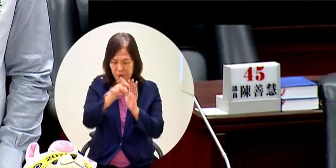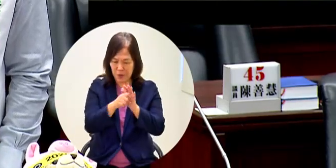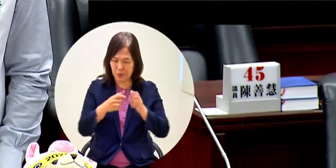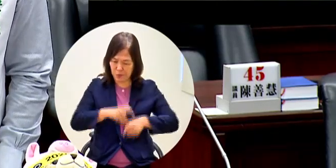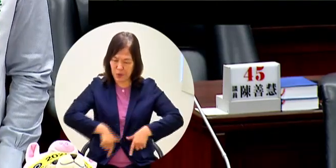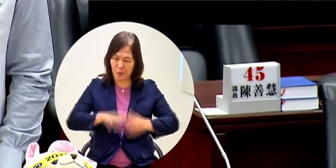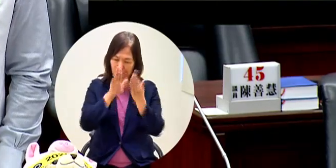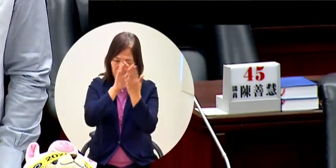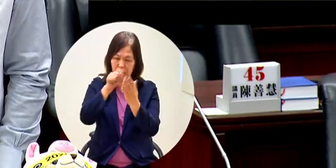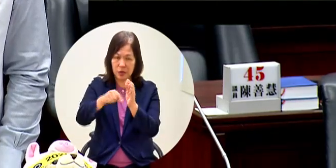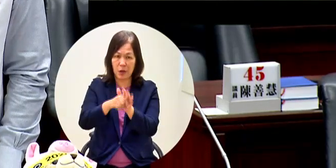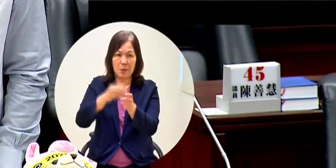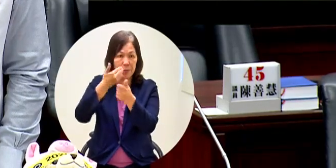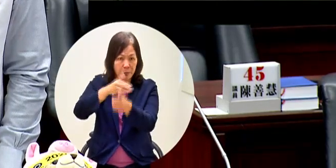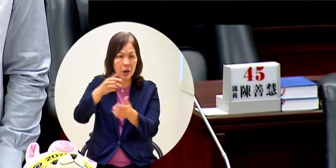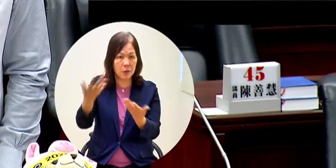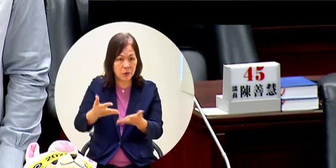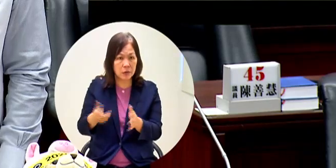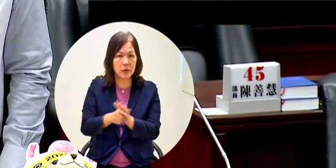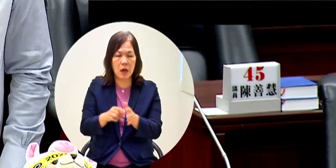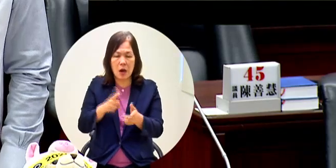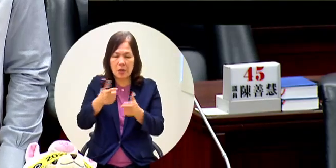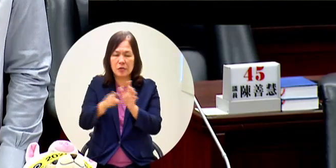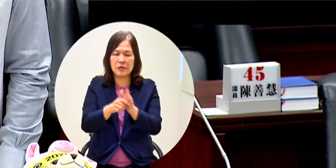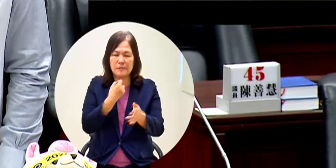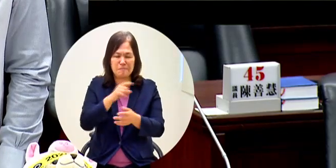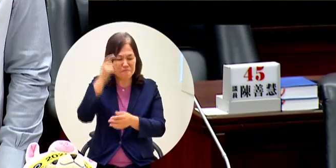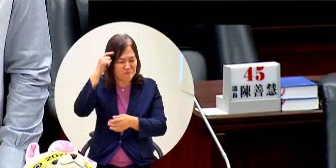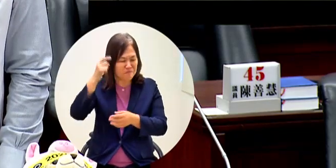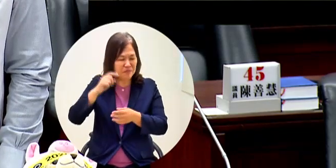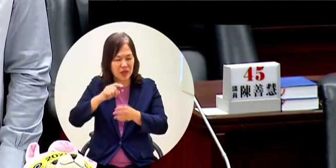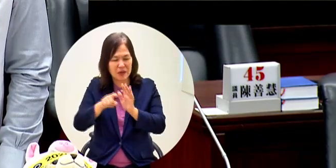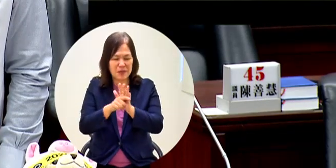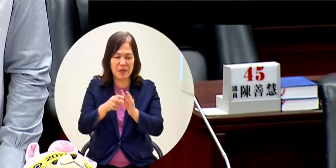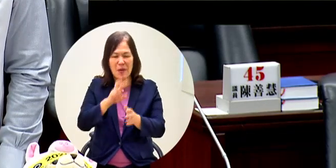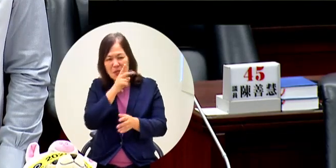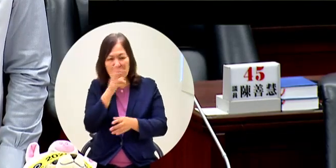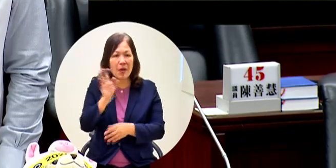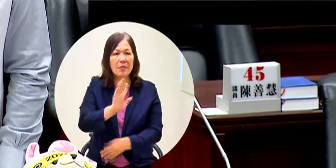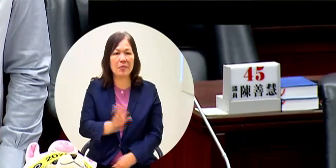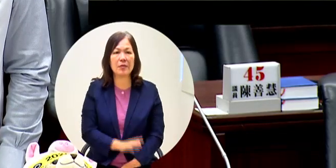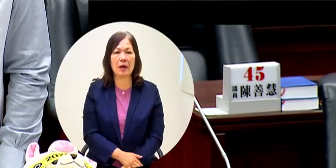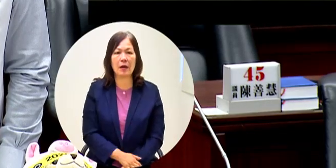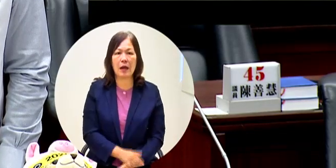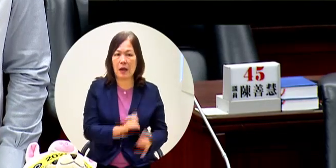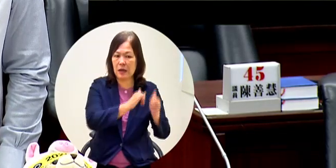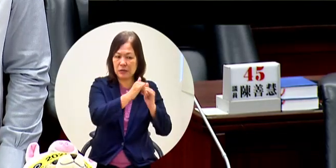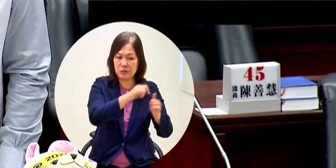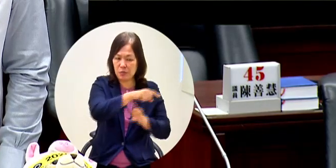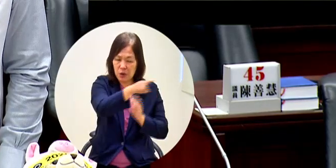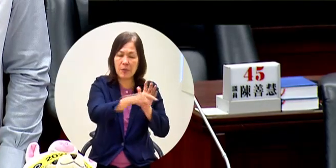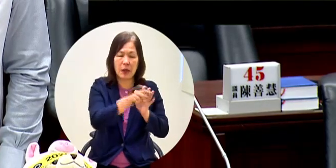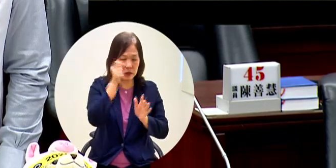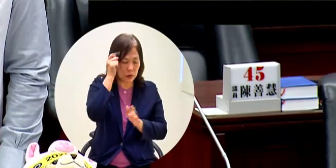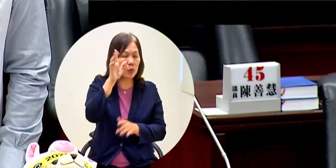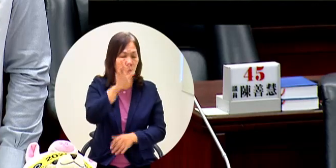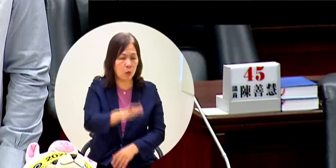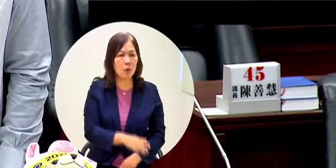议题啊，而不是一昧的挣扎。市民朋友是有智慧的，是。